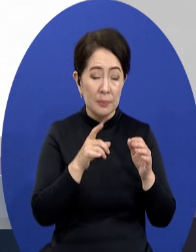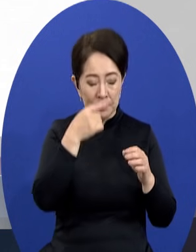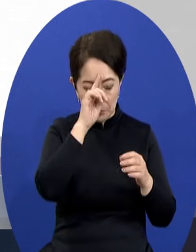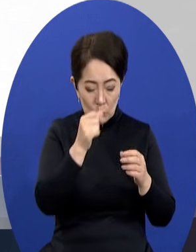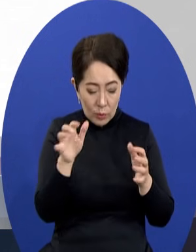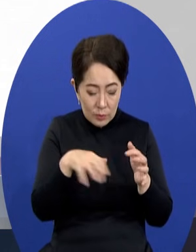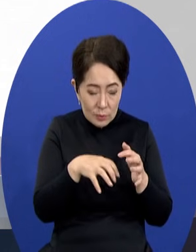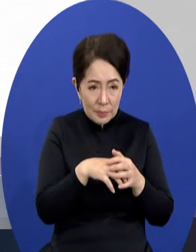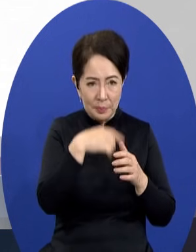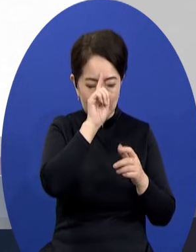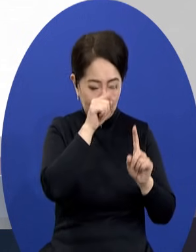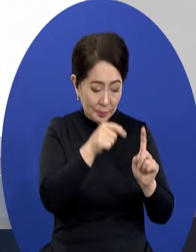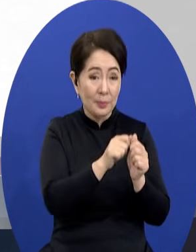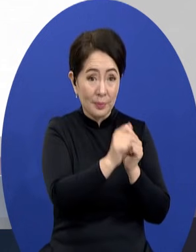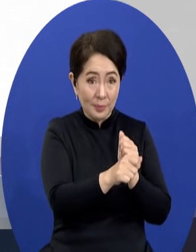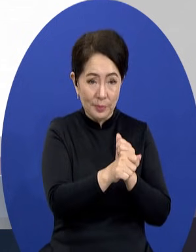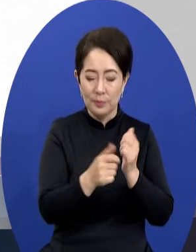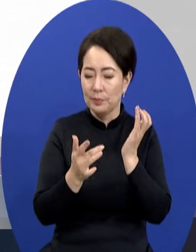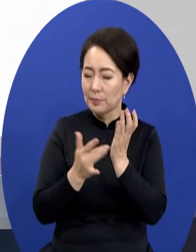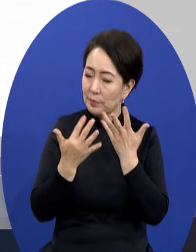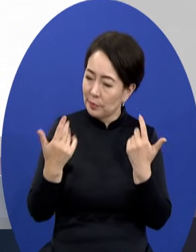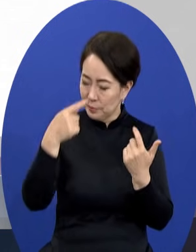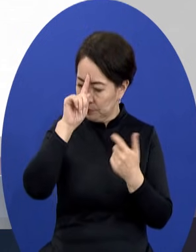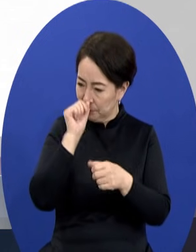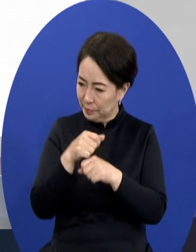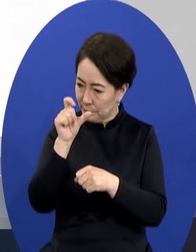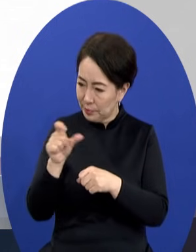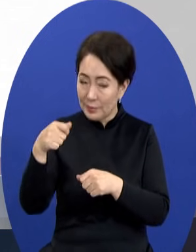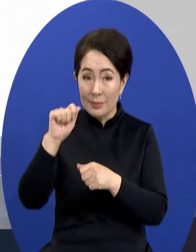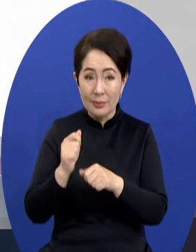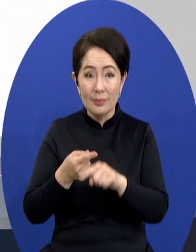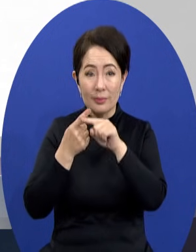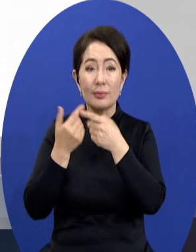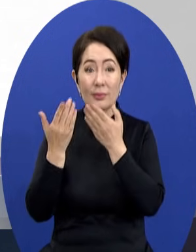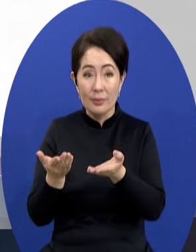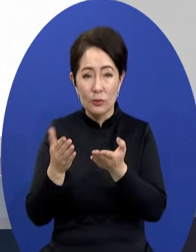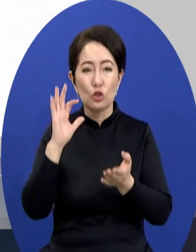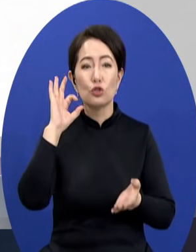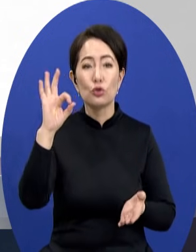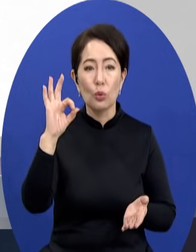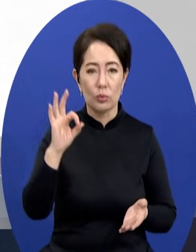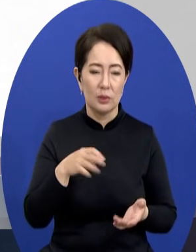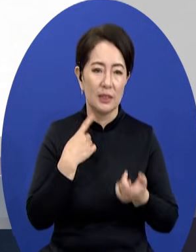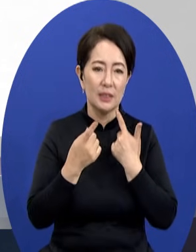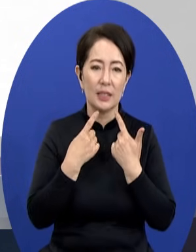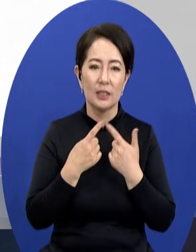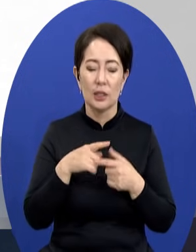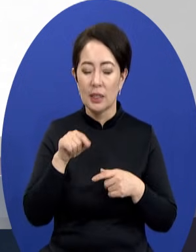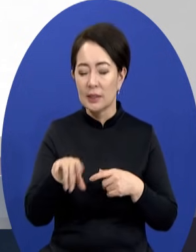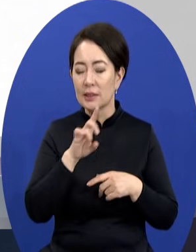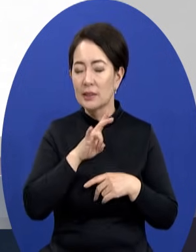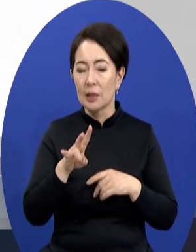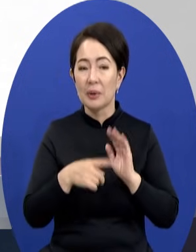салбарт зарцуулъя. Шаарлагтай байгаа тоног төхөөрөмж мөн эмнэлгийн ажилтнуудын цалин урамшууллыг нэмэгдүүлэх нь зүйтэй гэсэн байр суурьтай байна гэдгээ тус